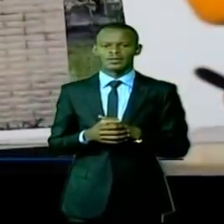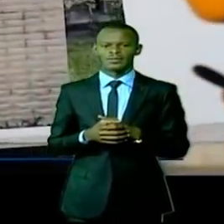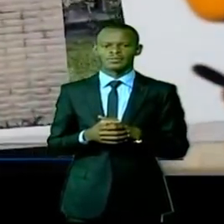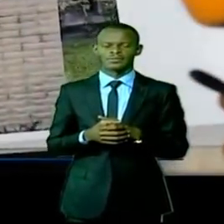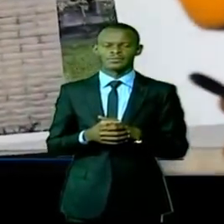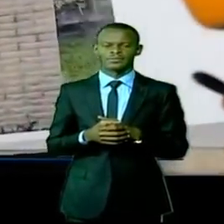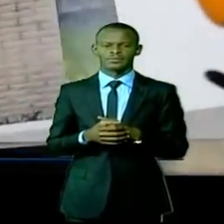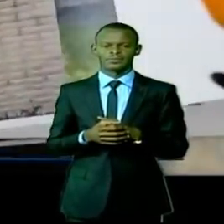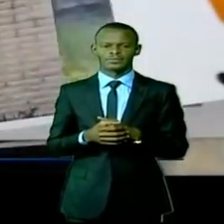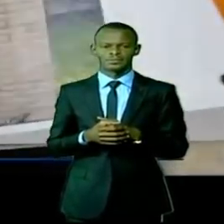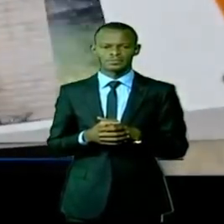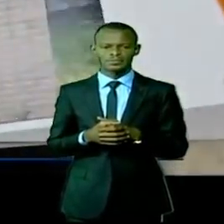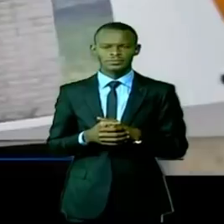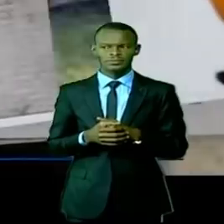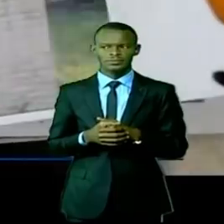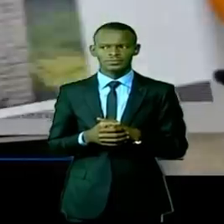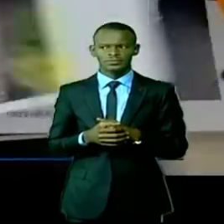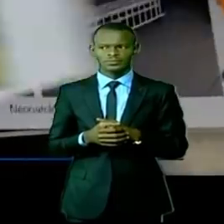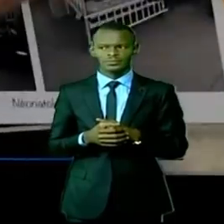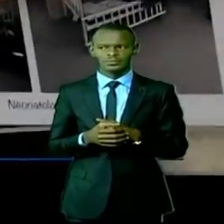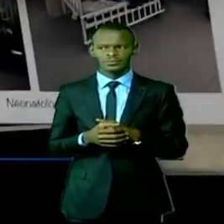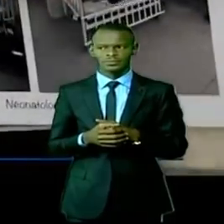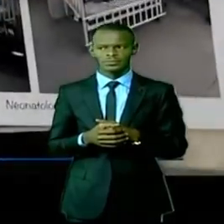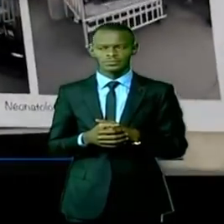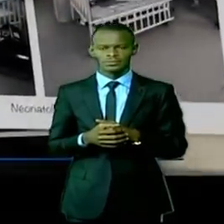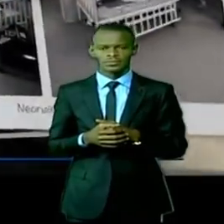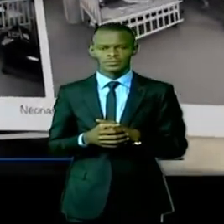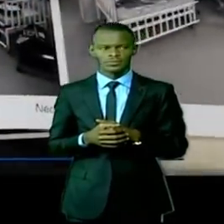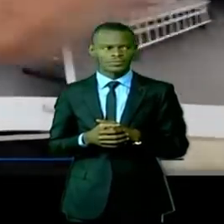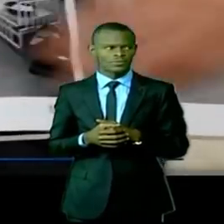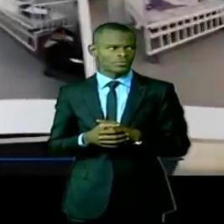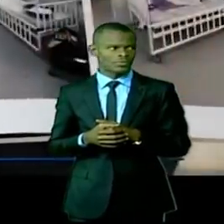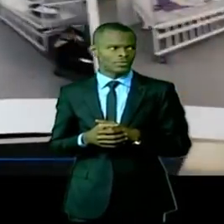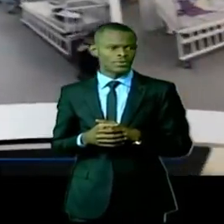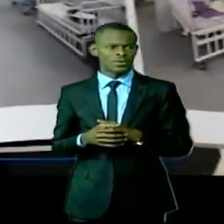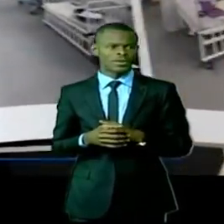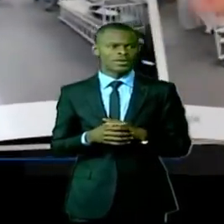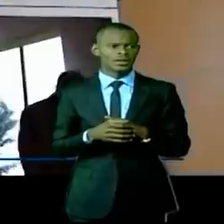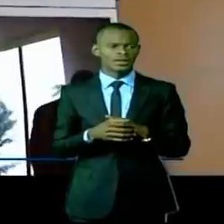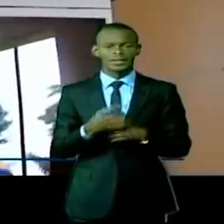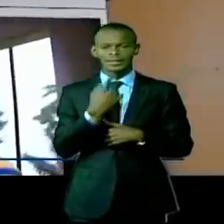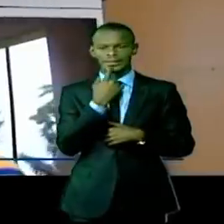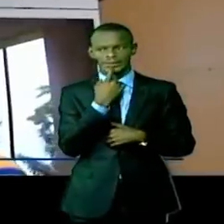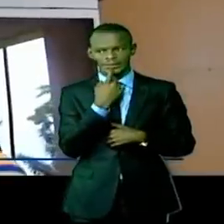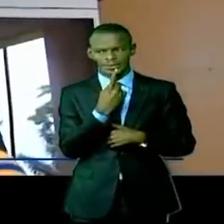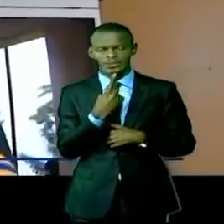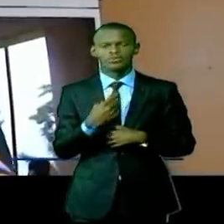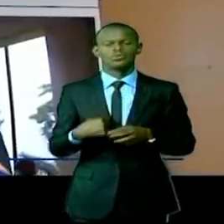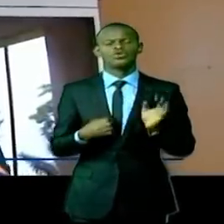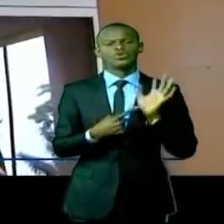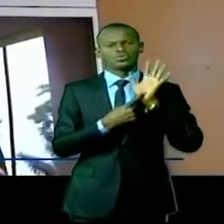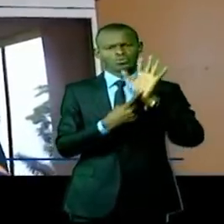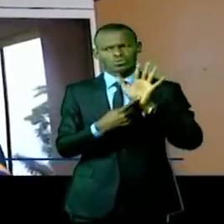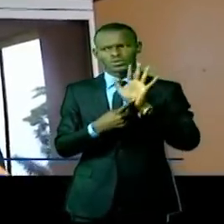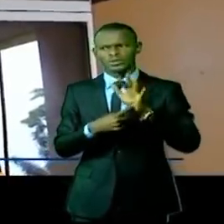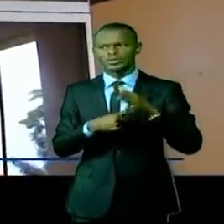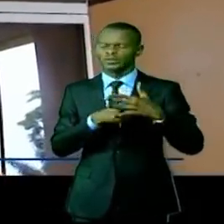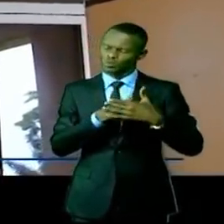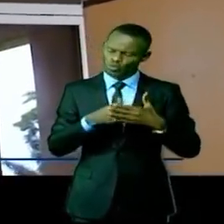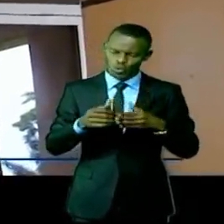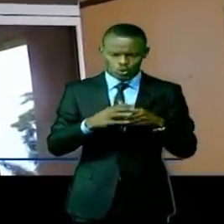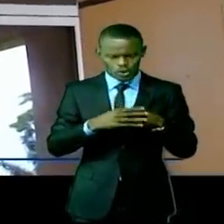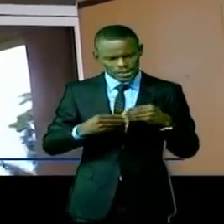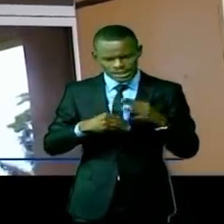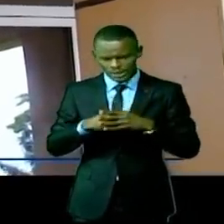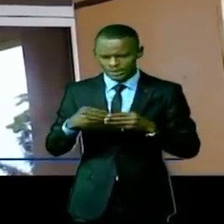grands travaux de rénovation. J'ai présenté en tout cas tout mon soutien au président de la République suite aux catastrophes qu'il y a eu hier à